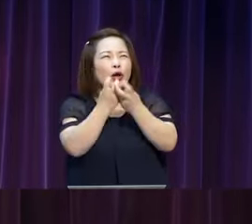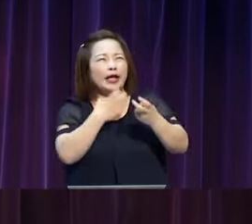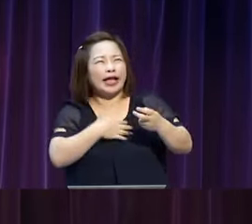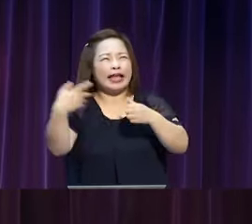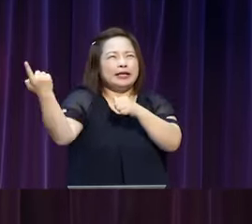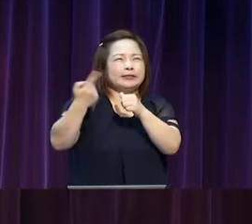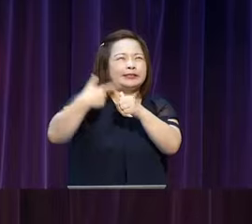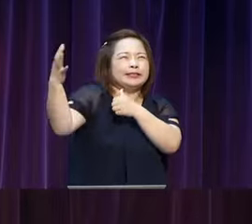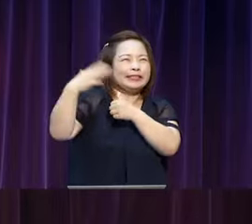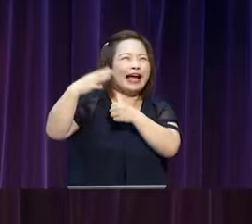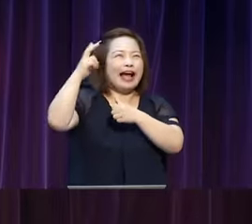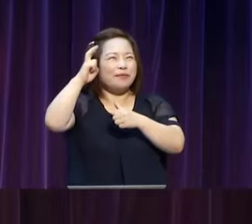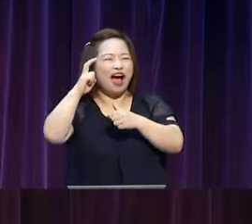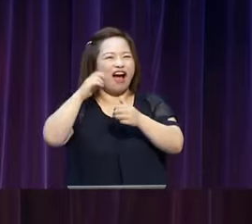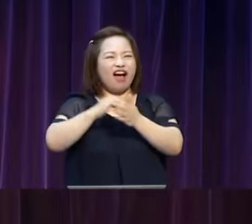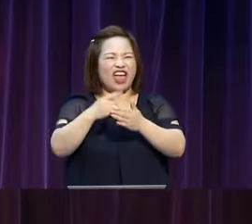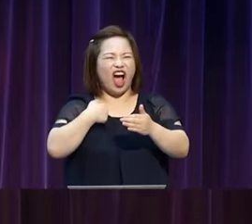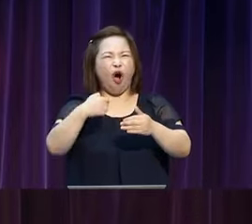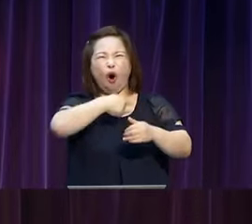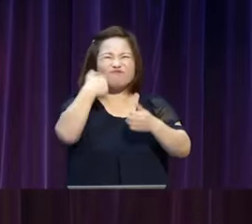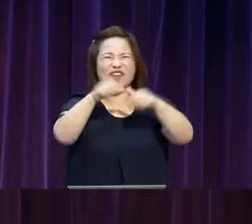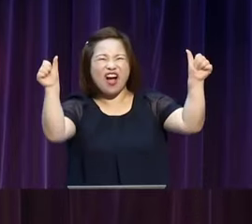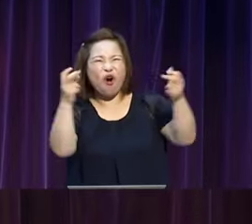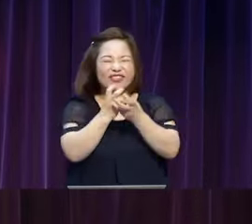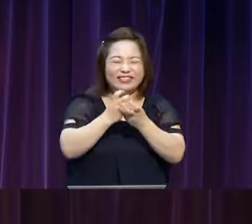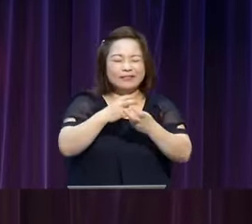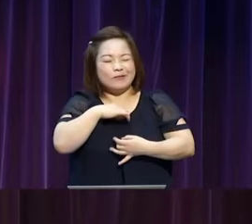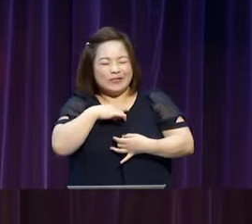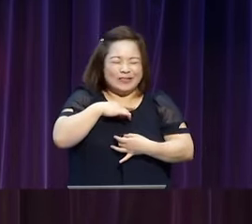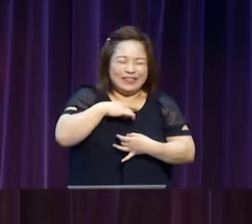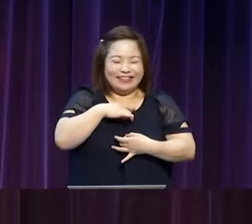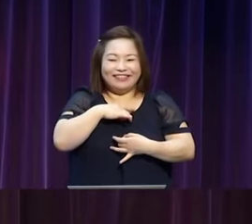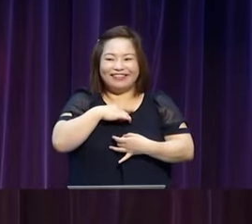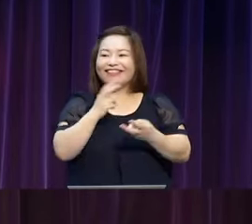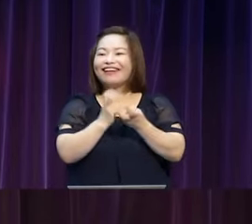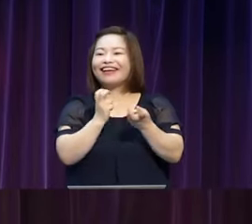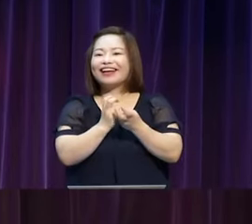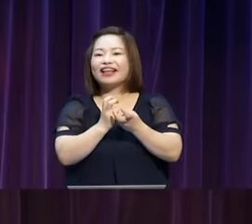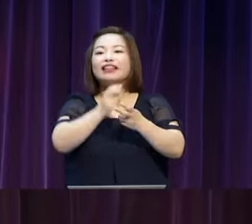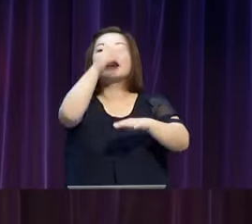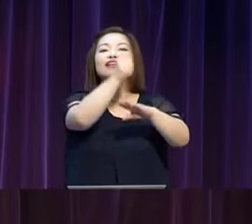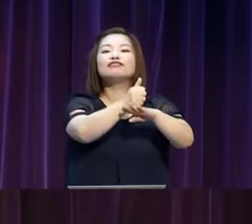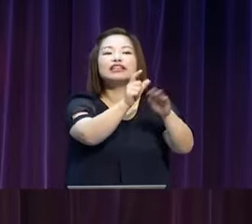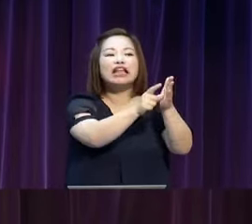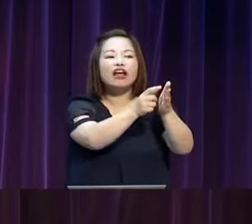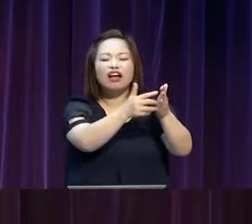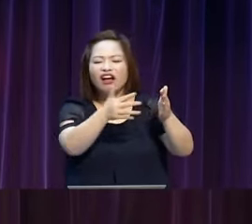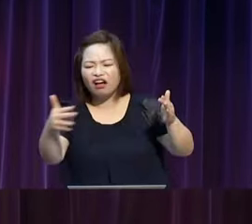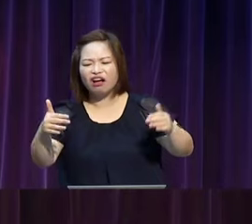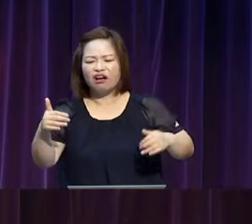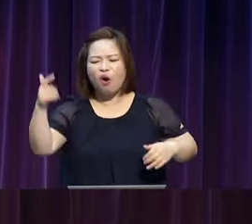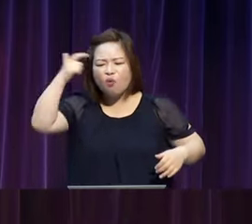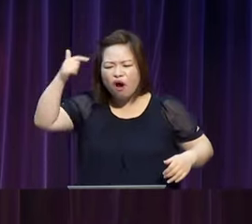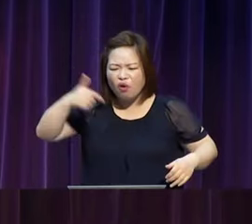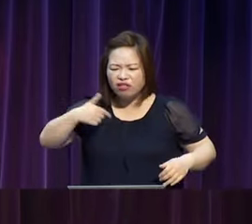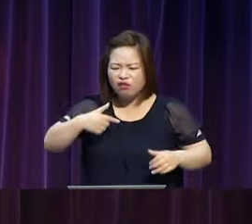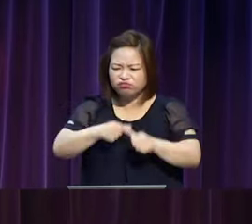막 수군수군 될 거야. 혼자 생각하고 있으니까 기도가 안 되잖아요. 나중에는요. 야, 내가 왜